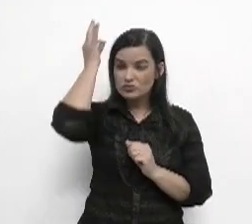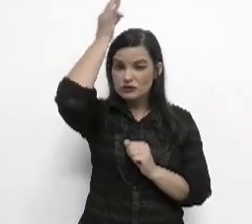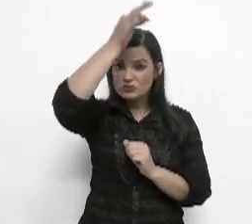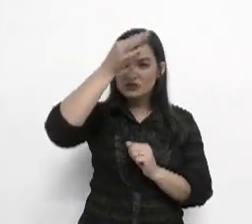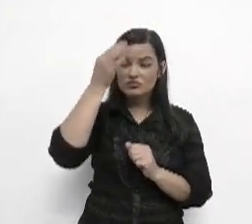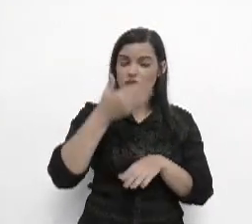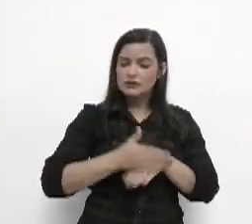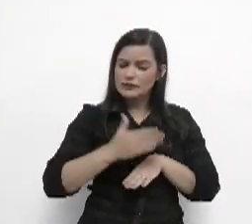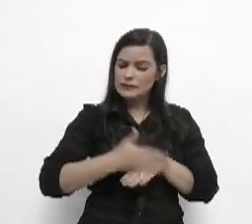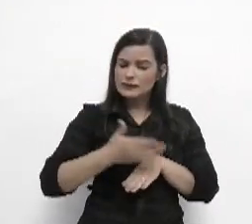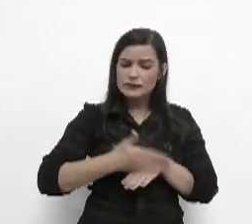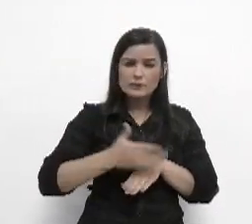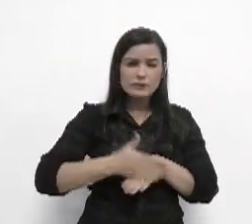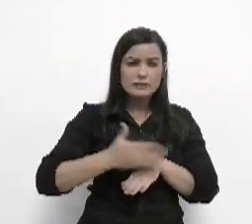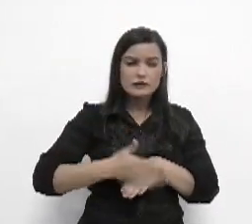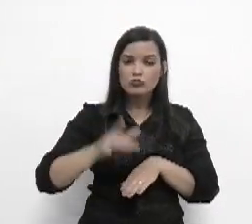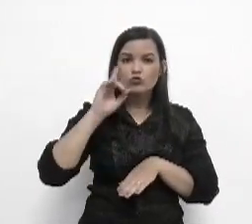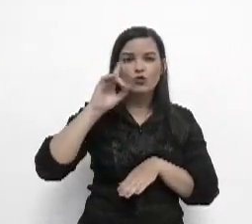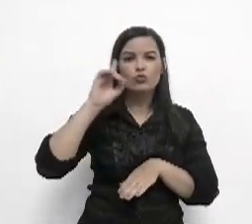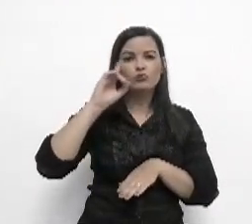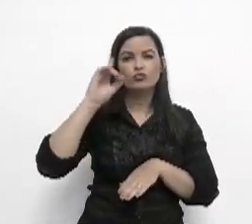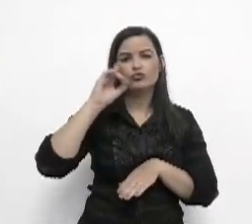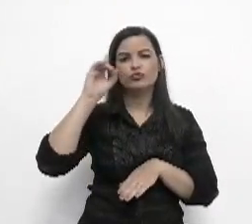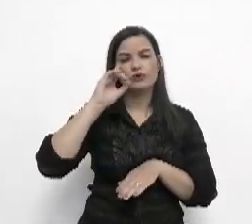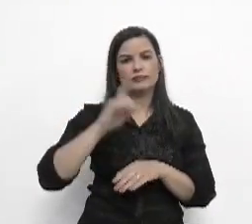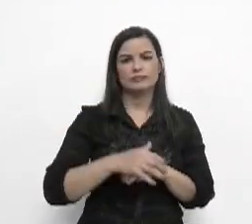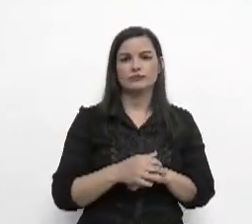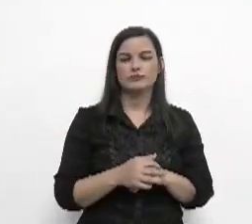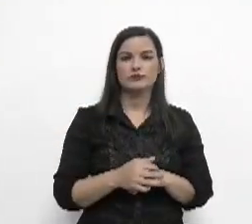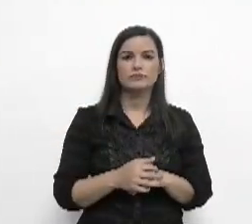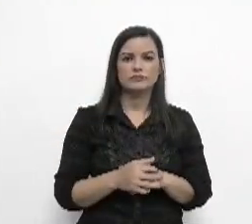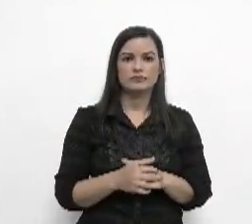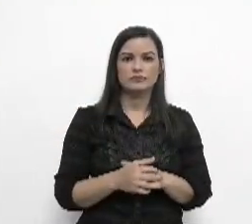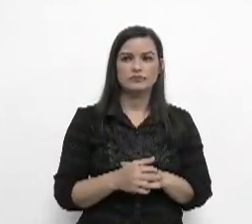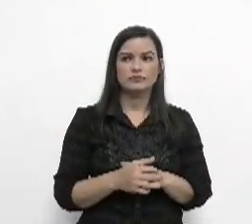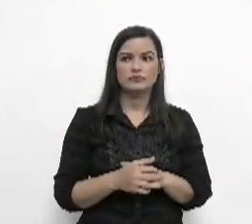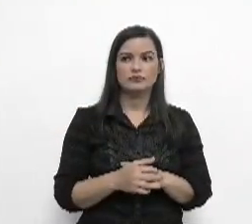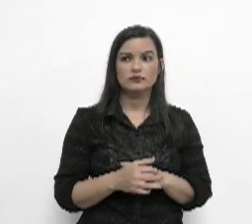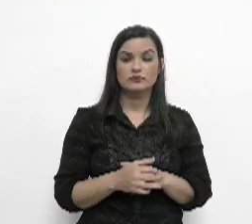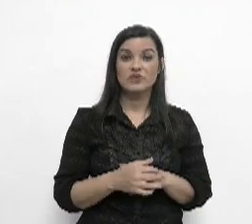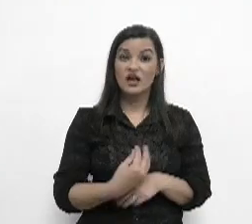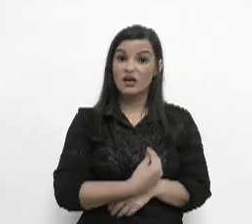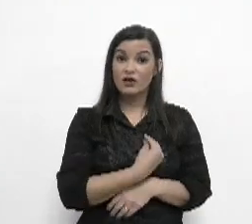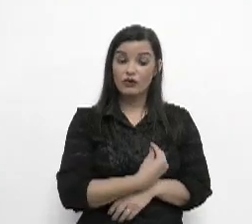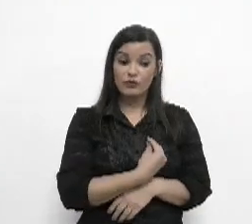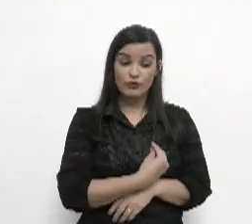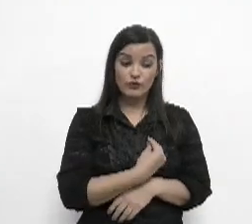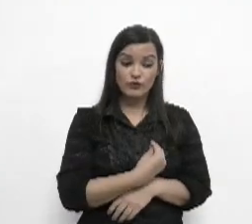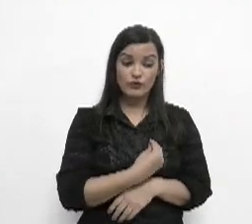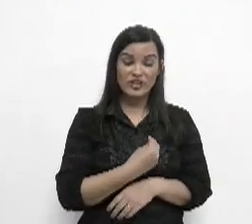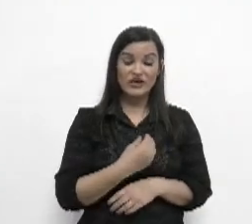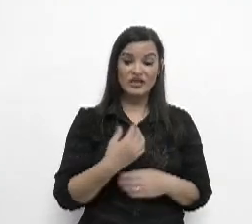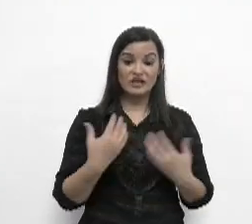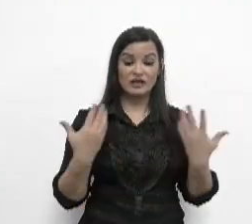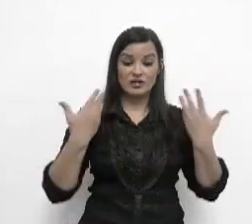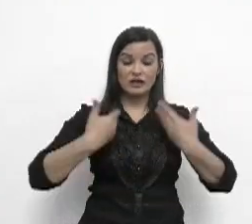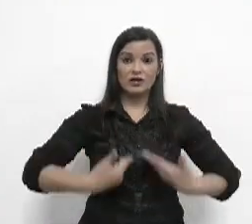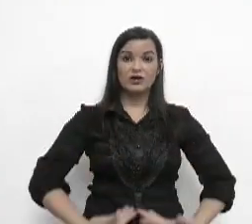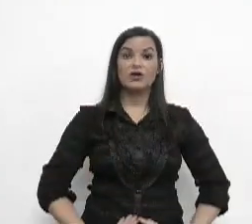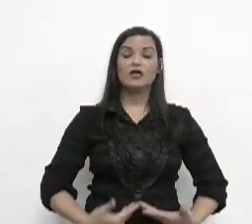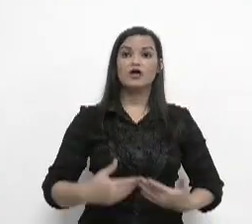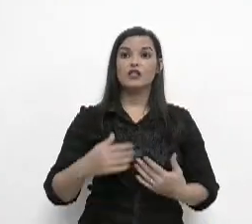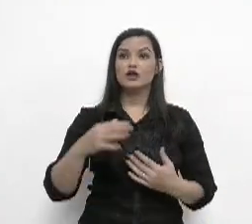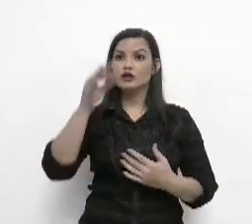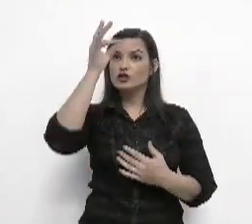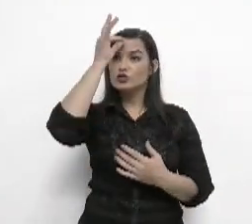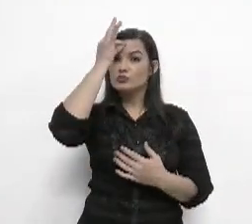em Deus. 우리가 영성이라고 하는 것은 우리가 얼마나 하나님께 집중하는가를 A 말하고 espiritualidade fala de quanto vocês têm centrado em